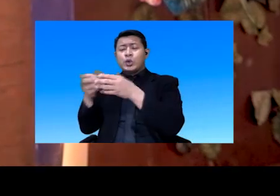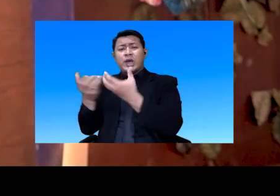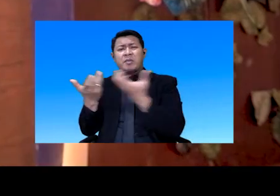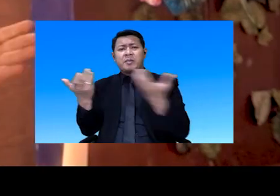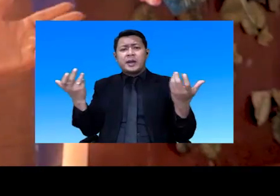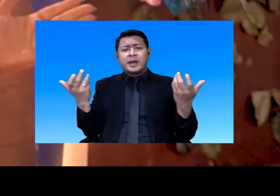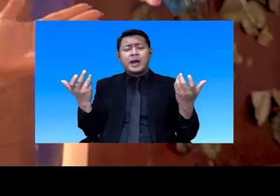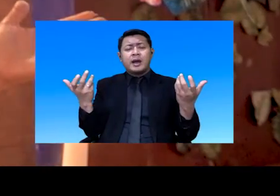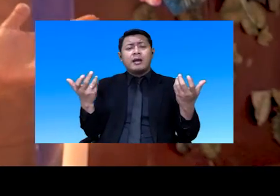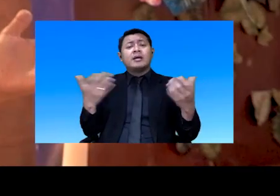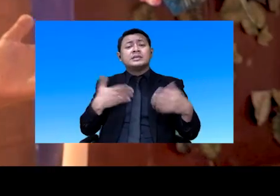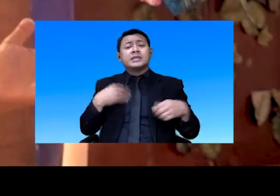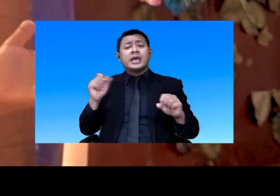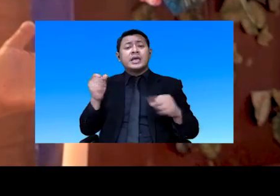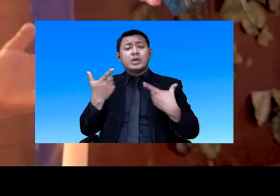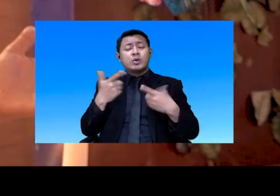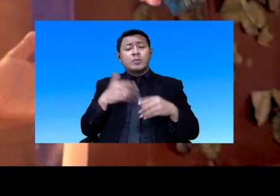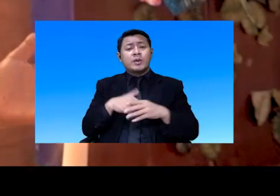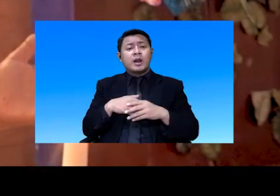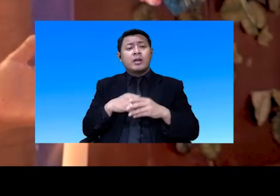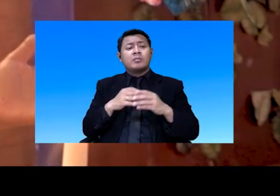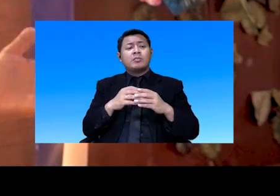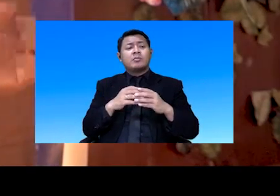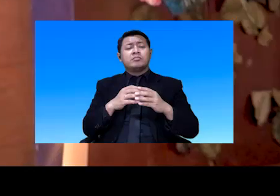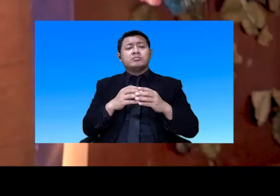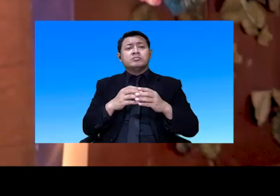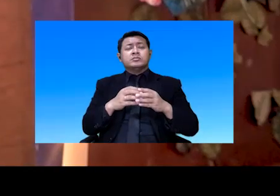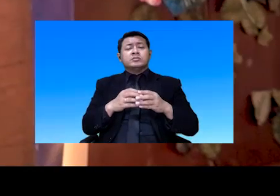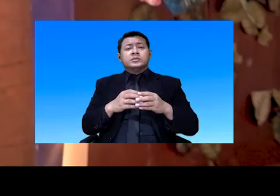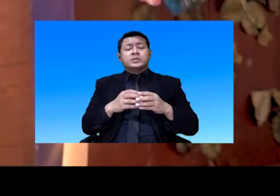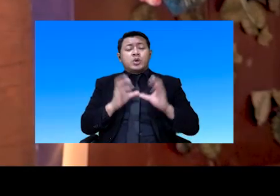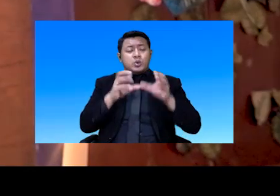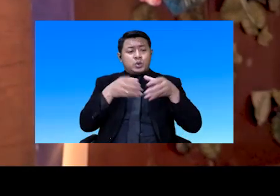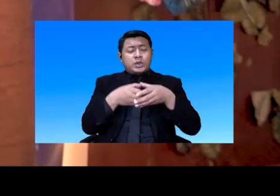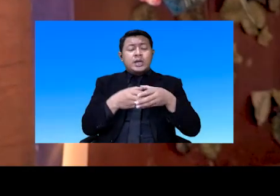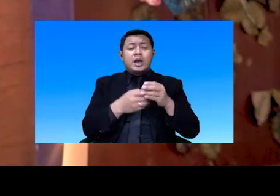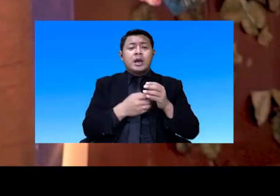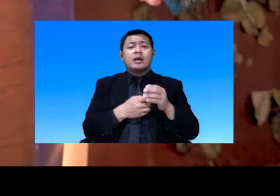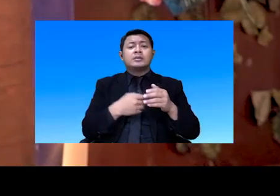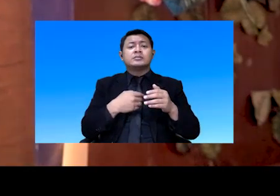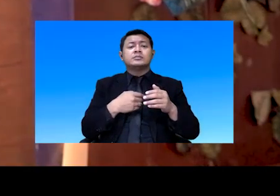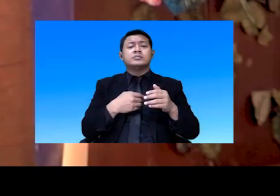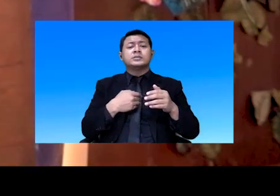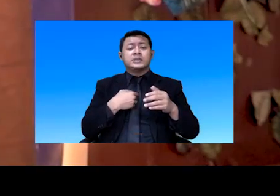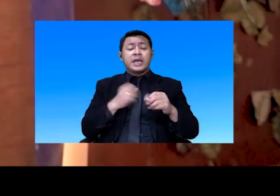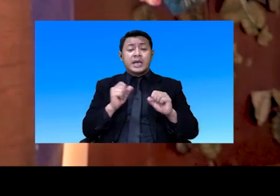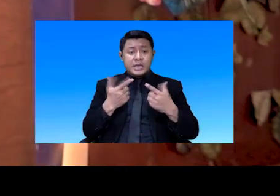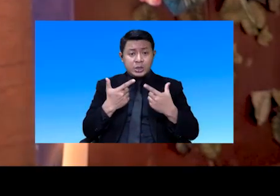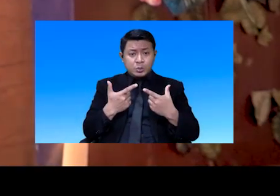Di mana saya hidup dalam alam yang tampil, di mana saya hidup